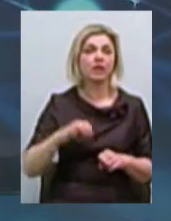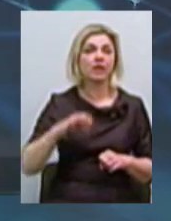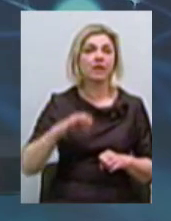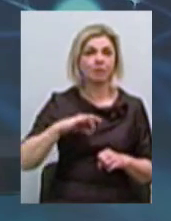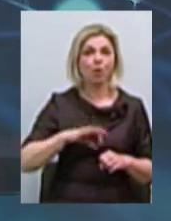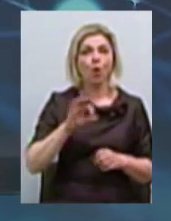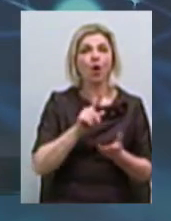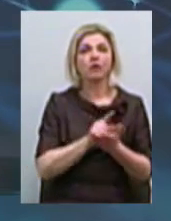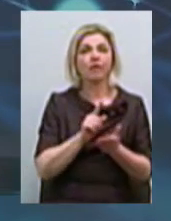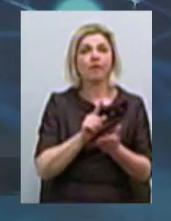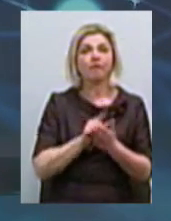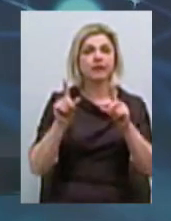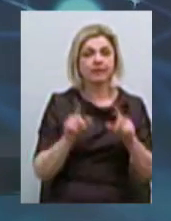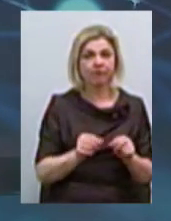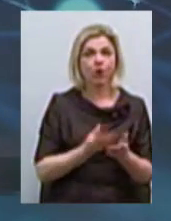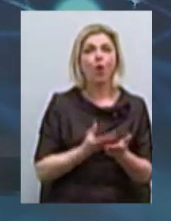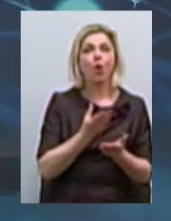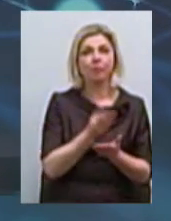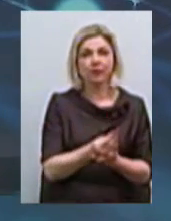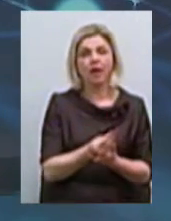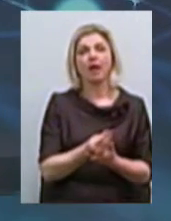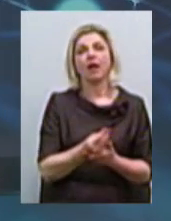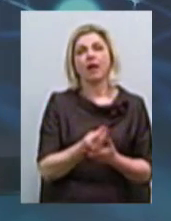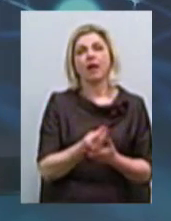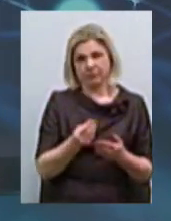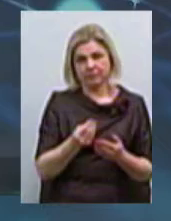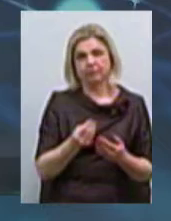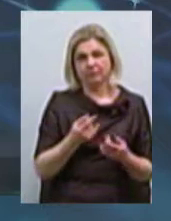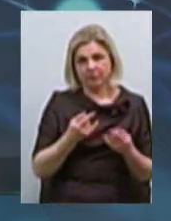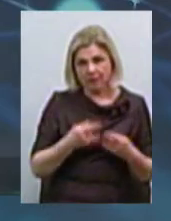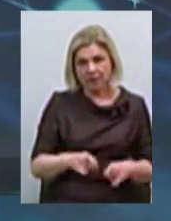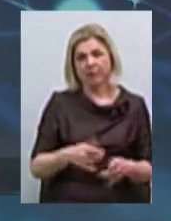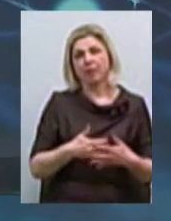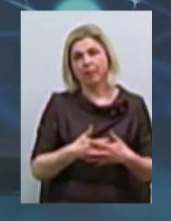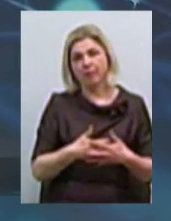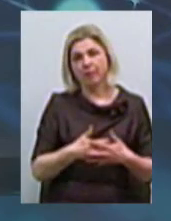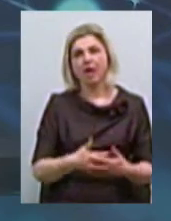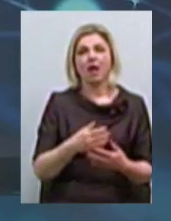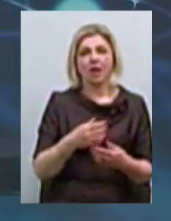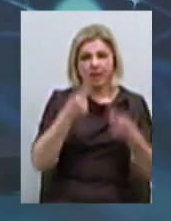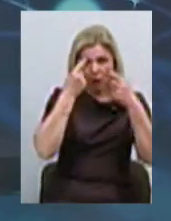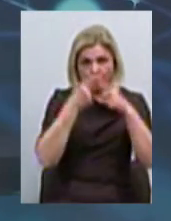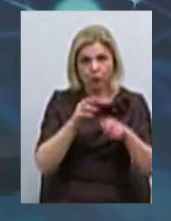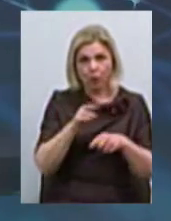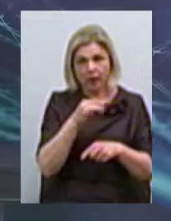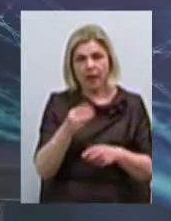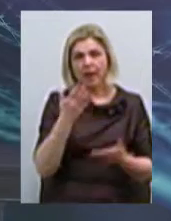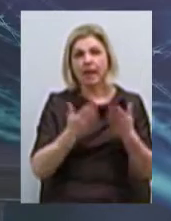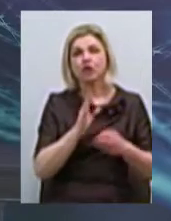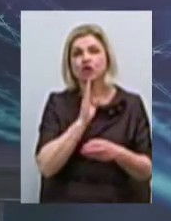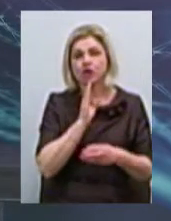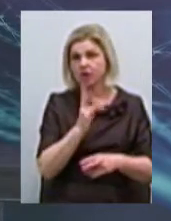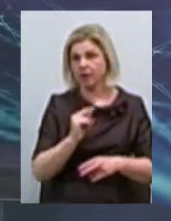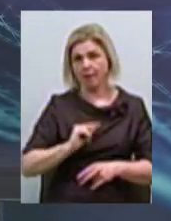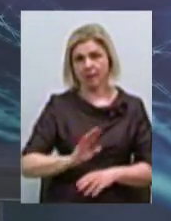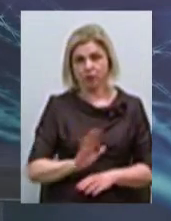знижки оплати допоміжних репродуктивних технологій, якщо дружина не працює? Відповідно до